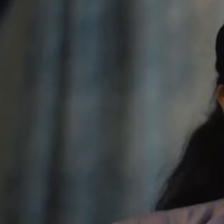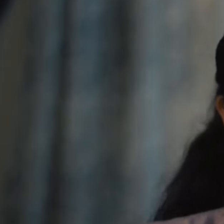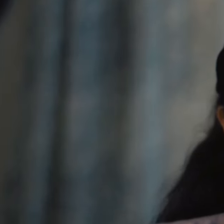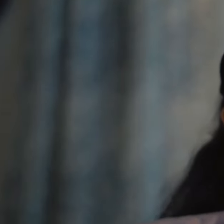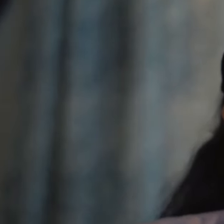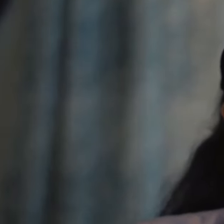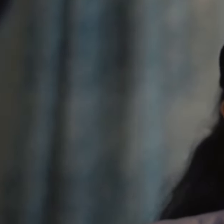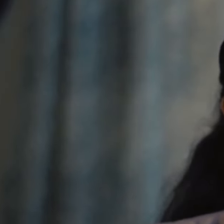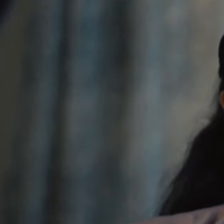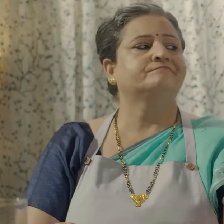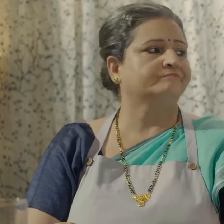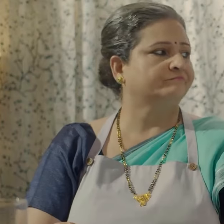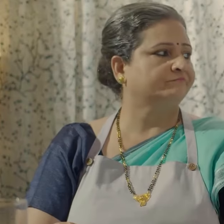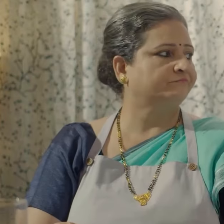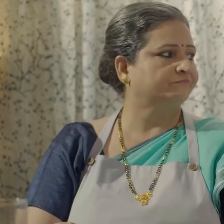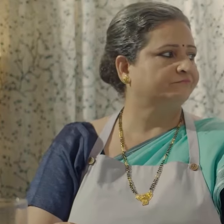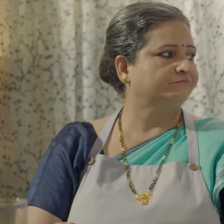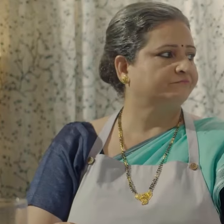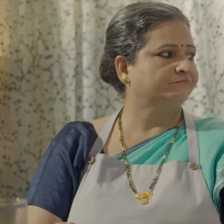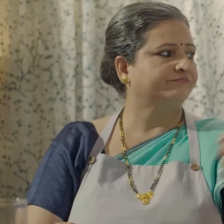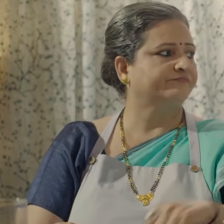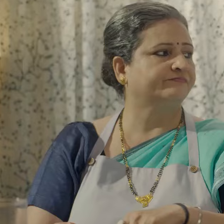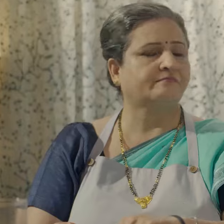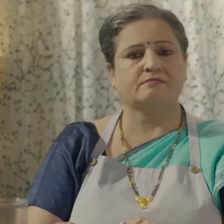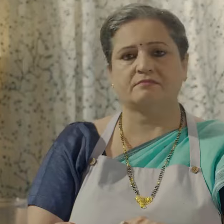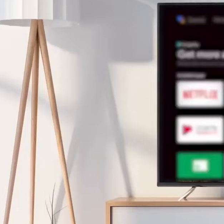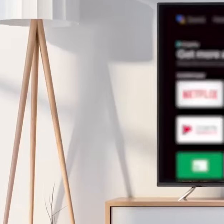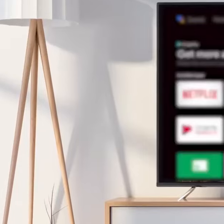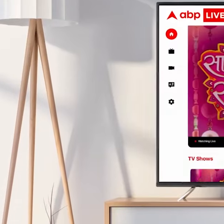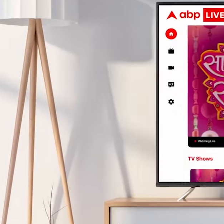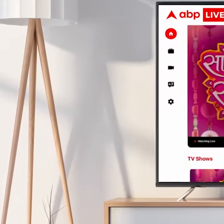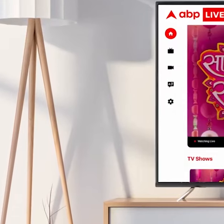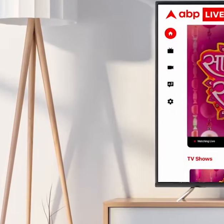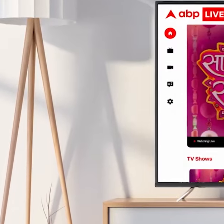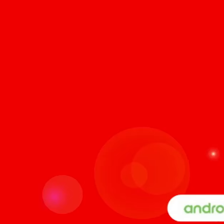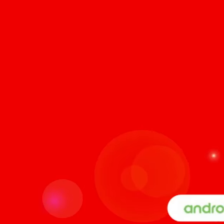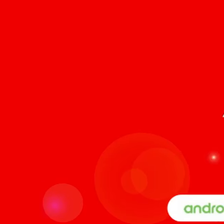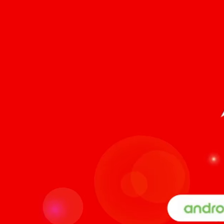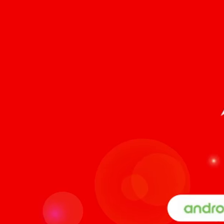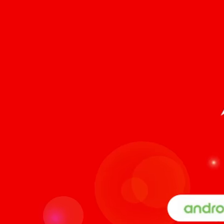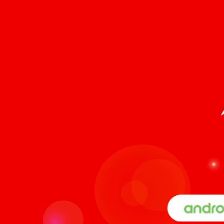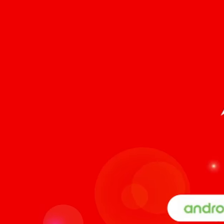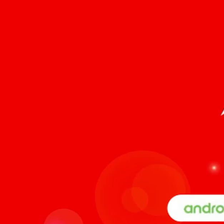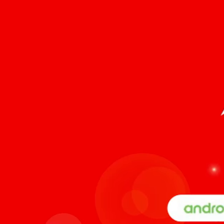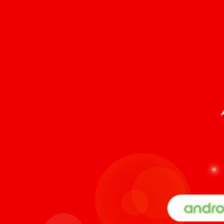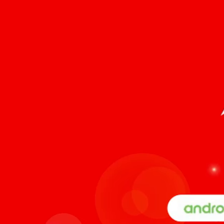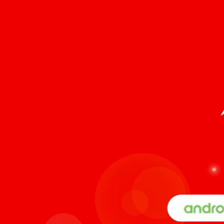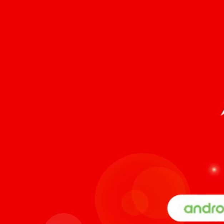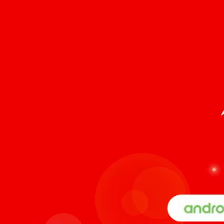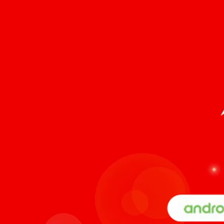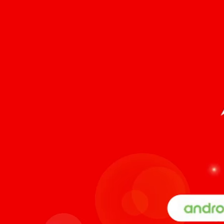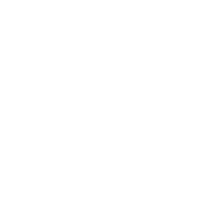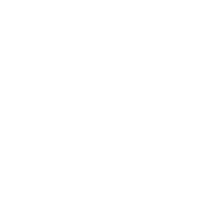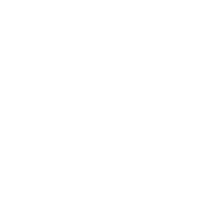ऑन इनकी तरह आप भी देखें अपना फेवरेट शो अपने टाइम पर और डाउनलोड कीजिए एबीपी लाइव प अपने स्मार्ट